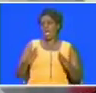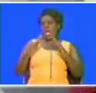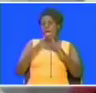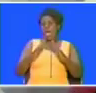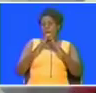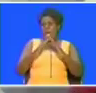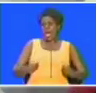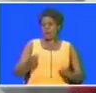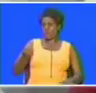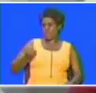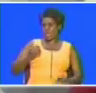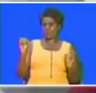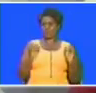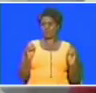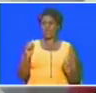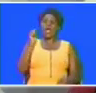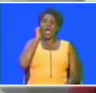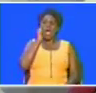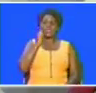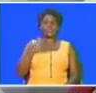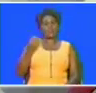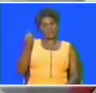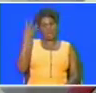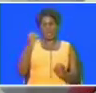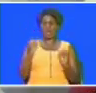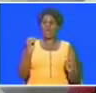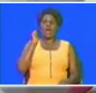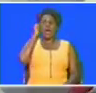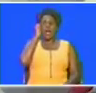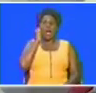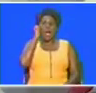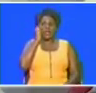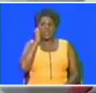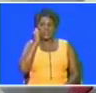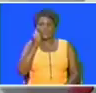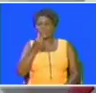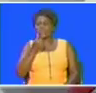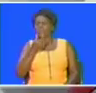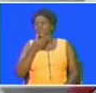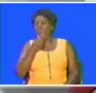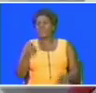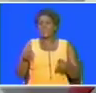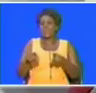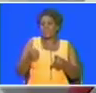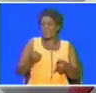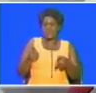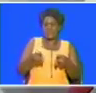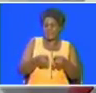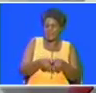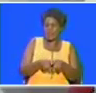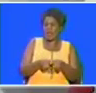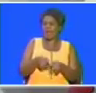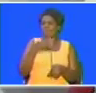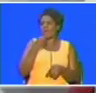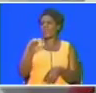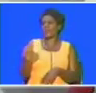Mimi kwanza hii mambo ya kuita auntie wasielewi auntie nini. Maanake mimi najua shangazi ni yule dada baba yako ama heshima. Lakini watu wanapenda